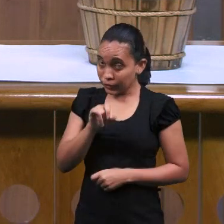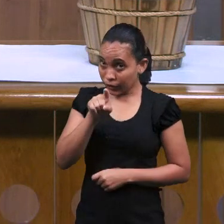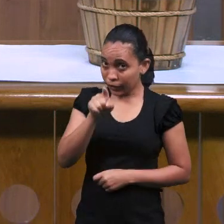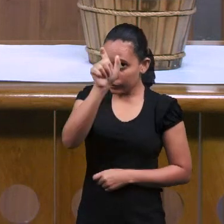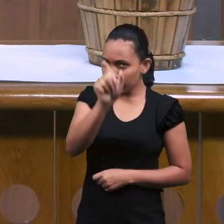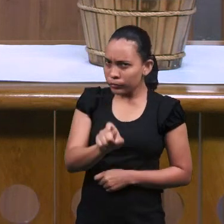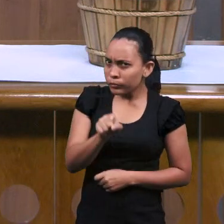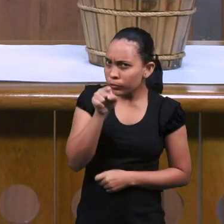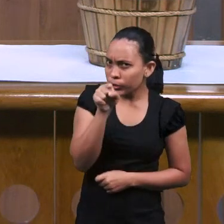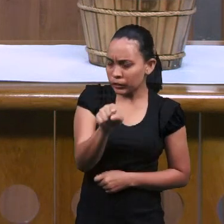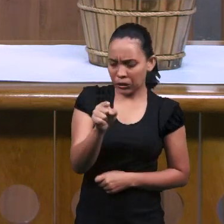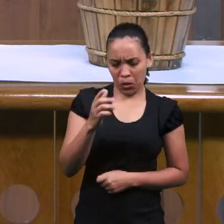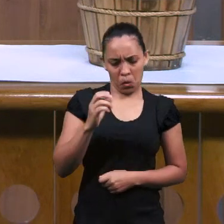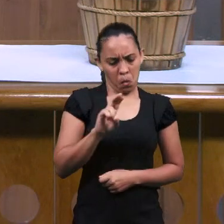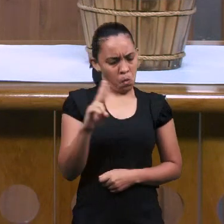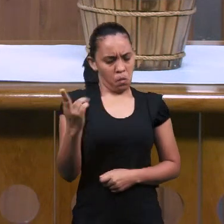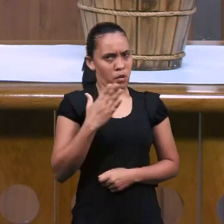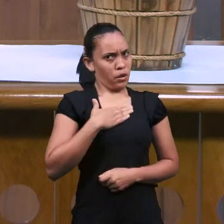Si